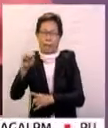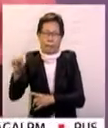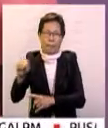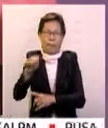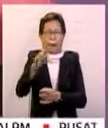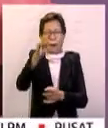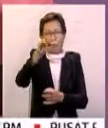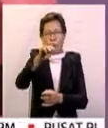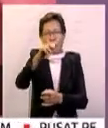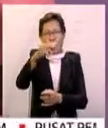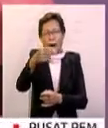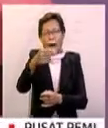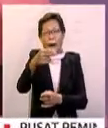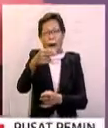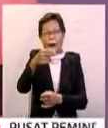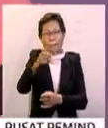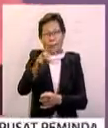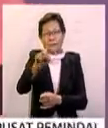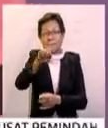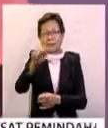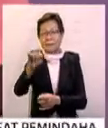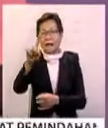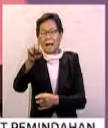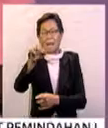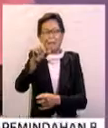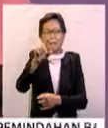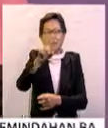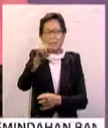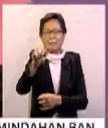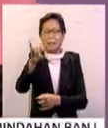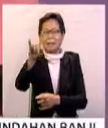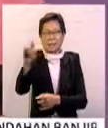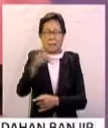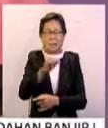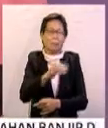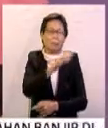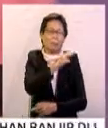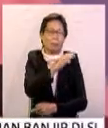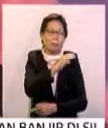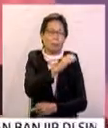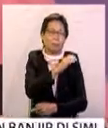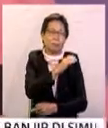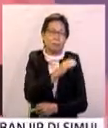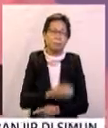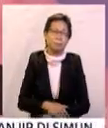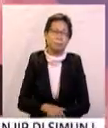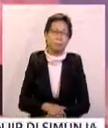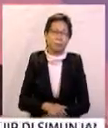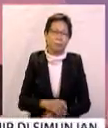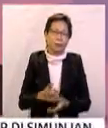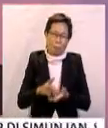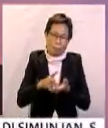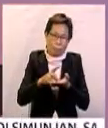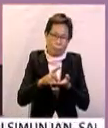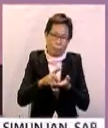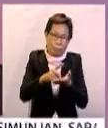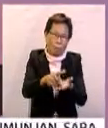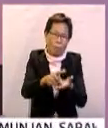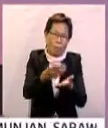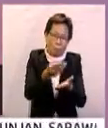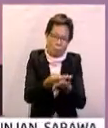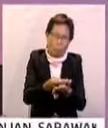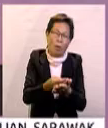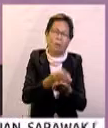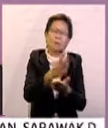saididi dan pengerusi biro kebajikan amanah Selangor Mariam Abdul Rashid sumbangan dan bantuan termasuk jaminan pendidikan kepada